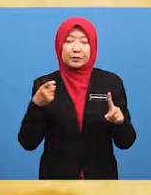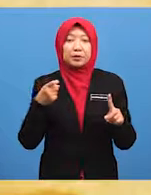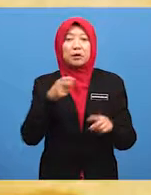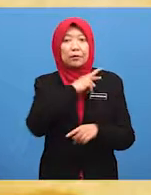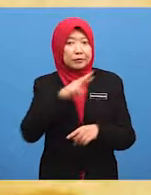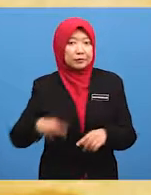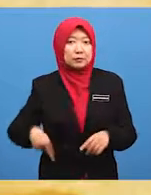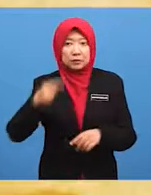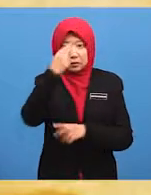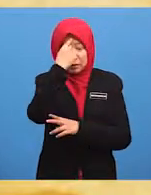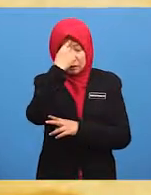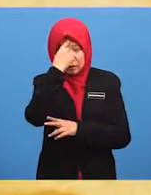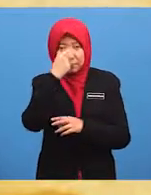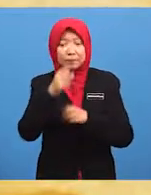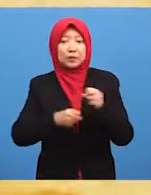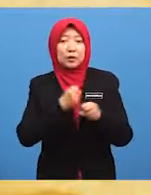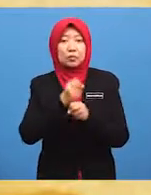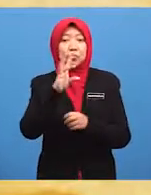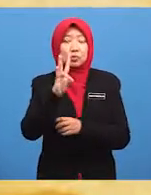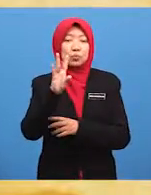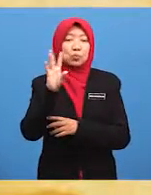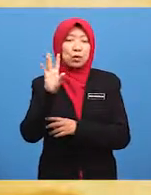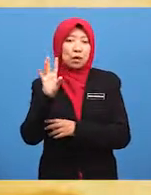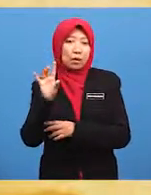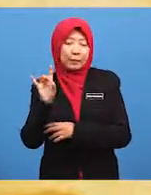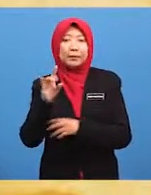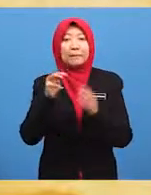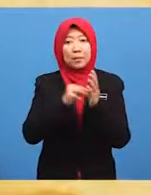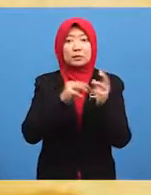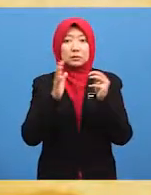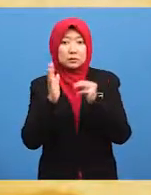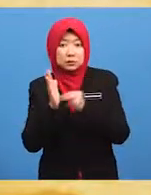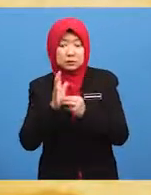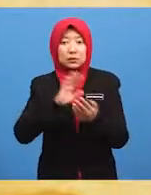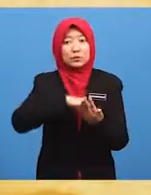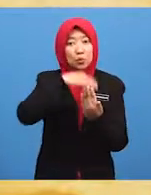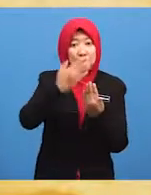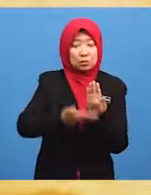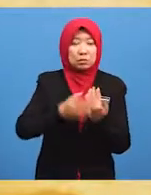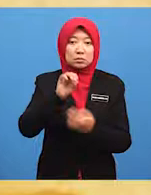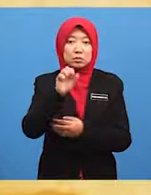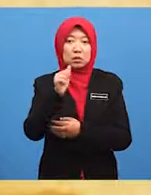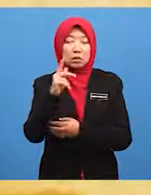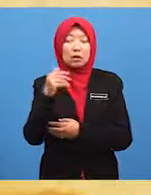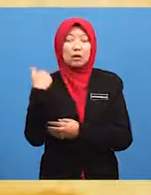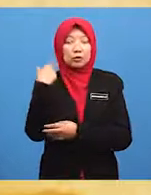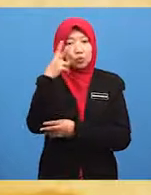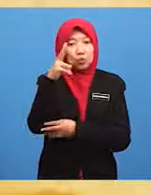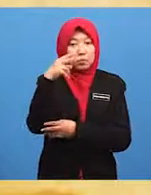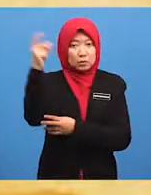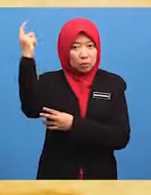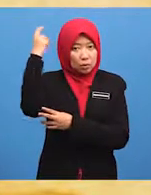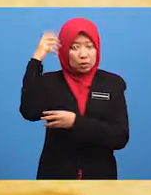India pada tahun 78 Masihi. Malahan, kalender Saka ini mengandungi 12 bulan